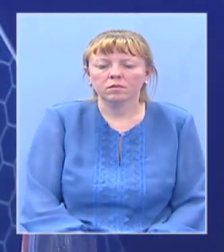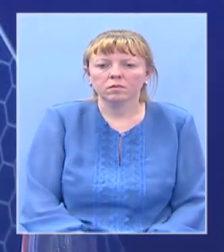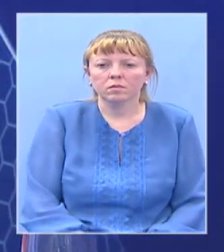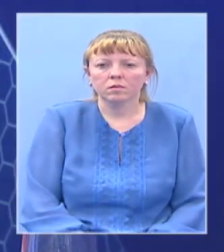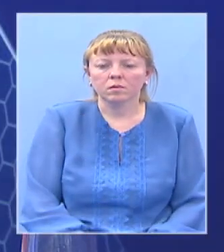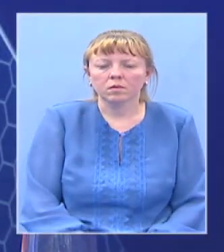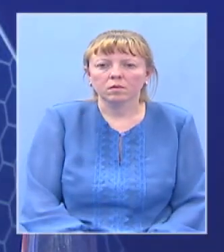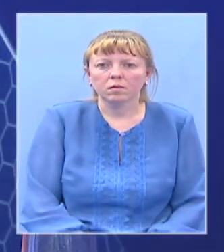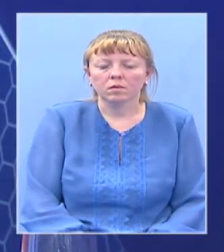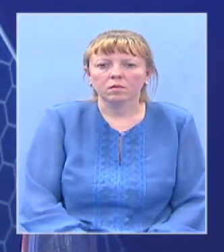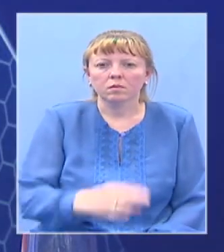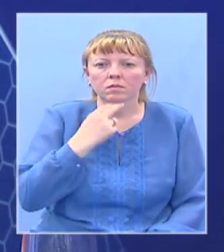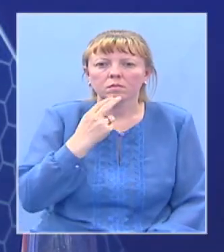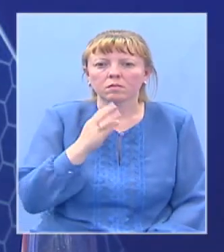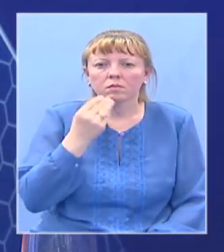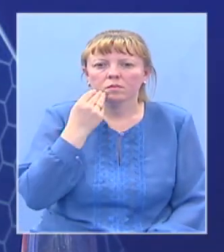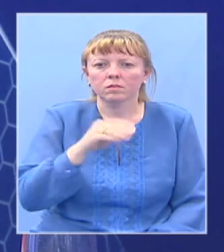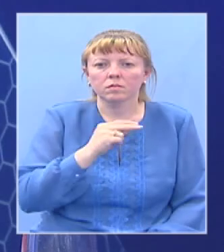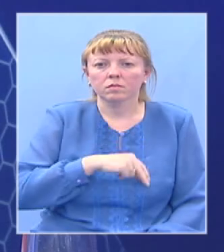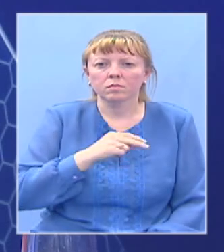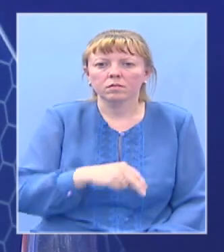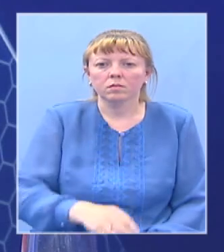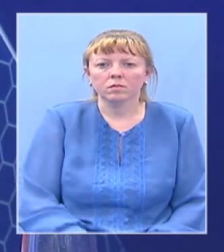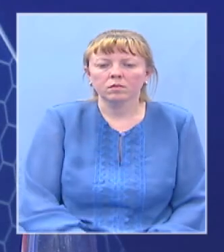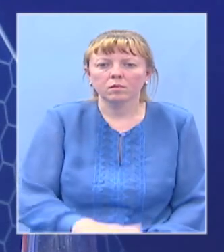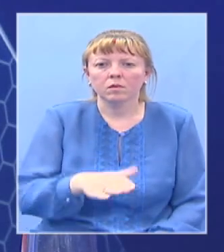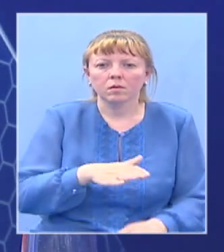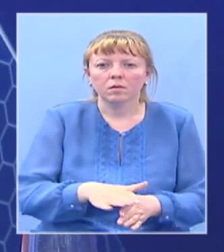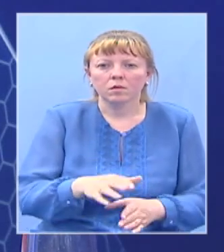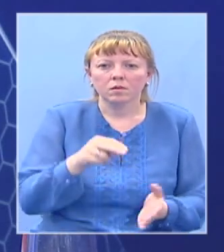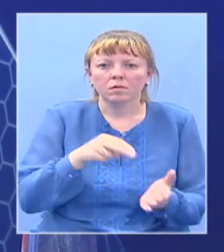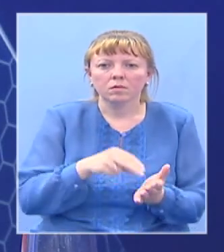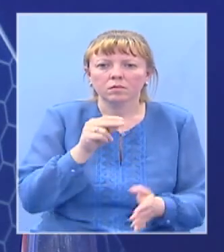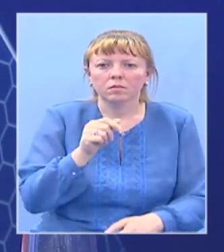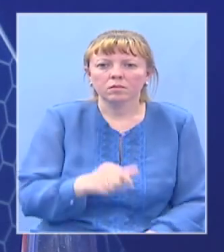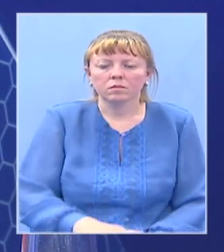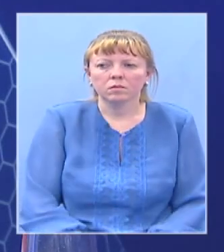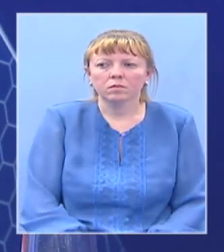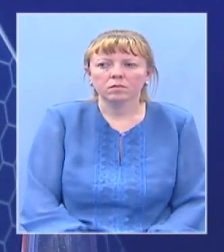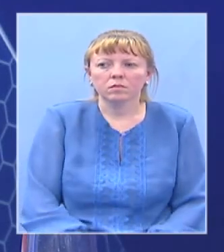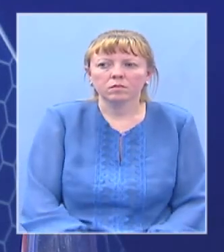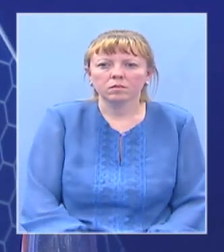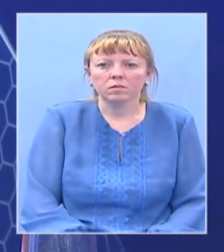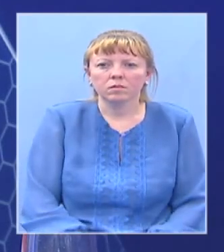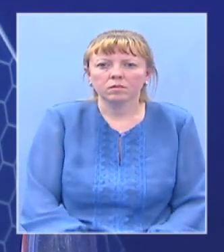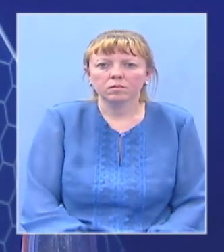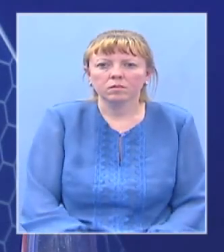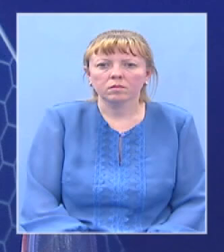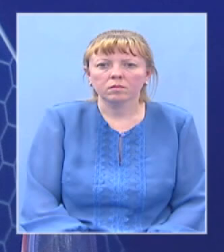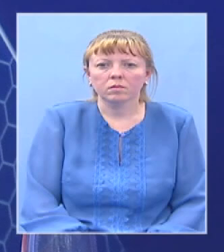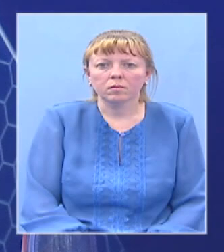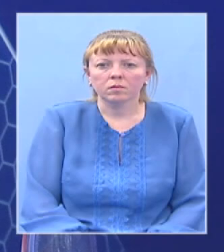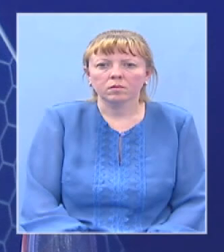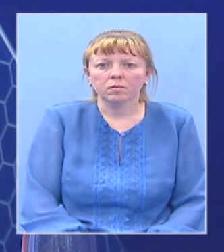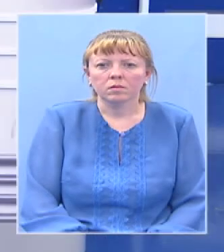это повлияет на качество работы в этой сфере на выполнение поставленных задач считаю что